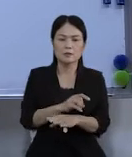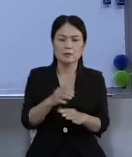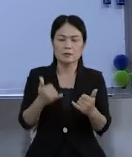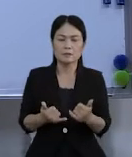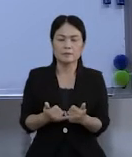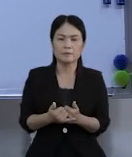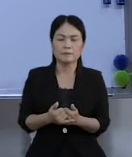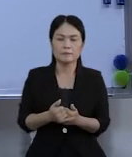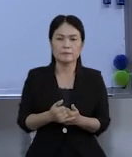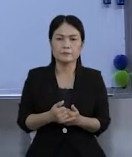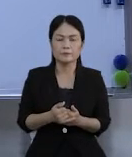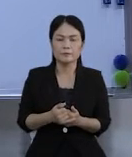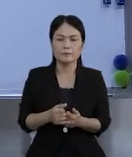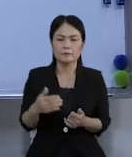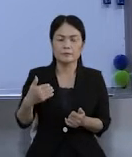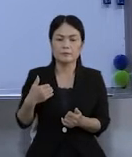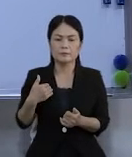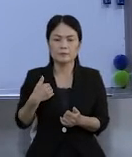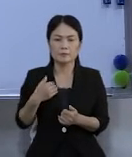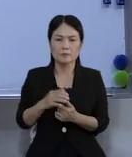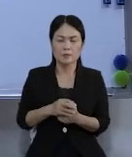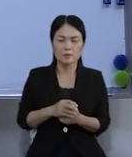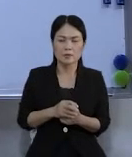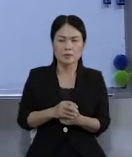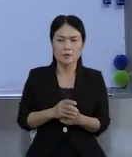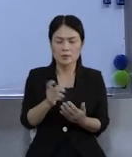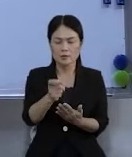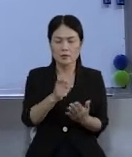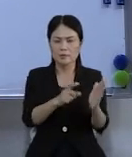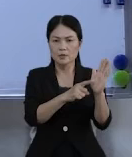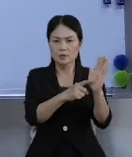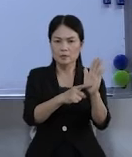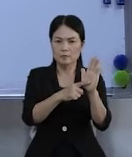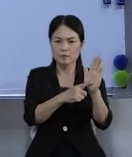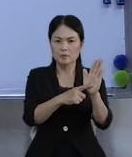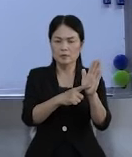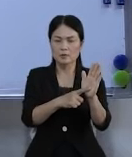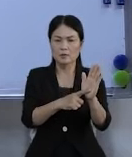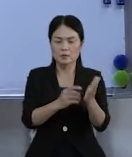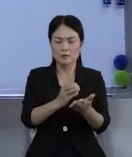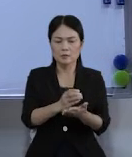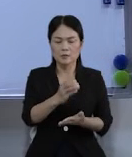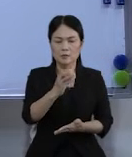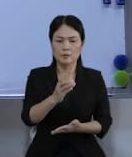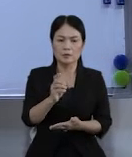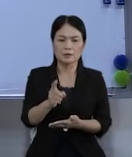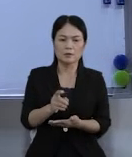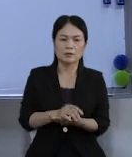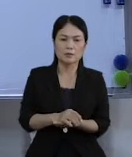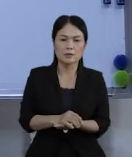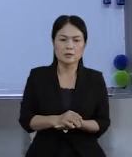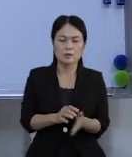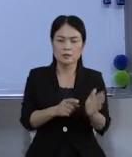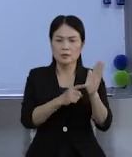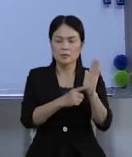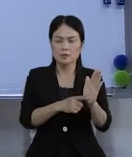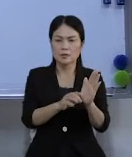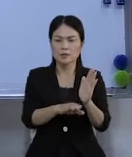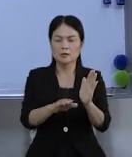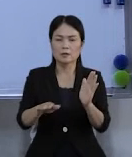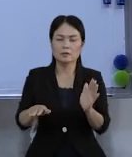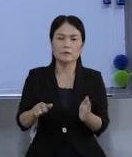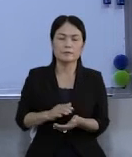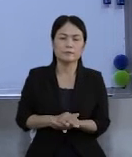đi nẹ cừu ở miền cùng rù chì bằng hàng chì cầm bông tật nụ ánh. Đã bây mà bằng hàng tồn á.